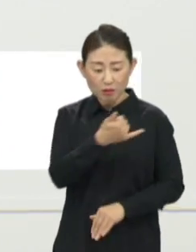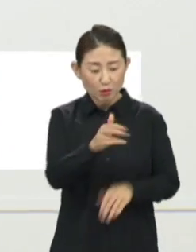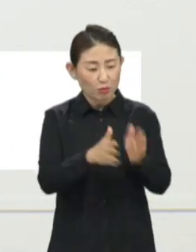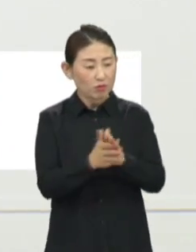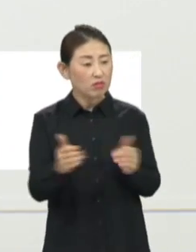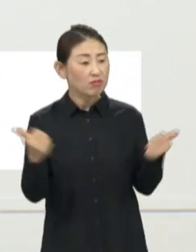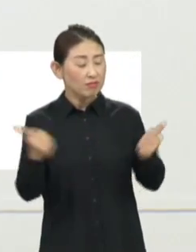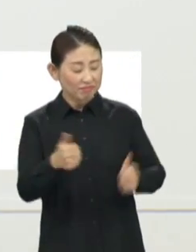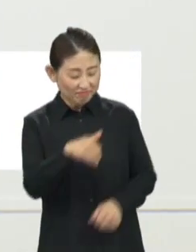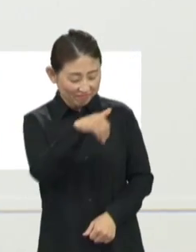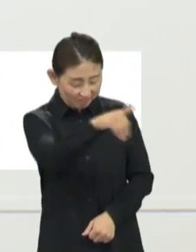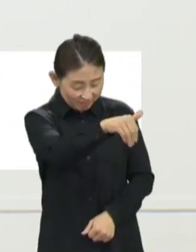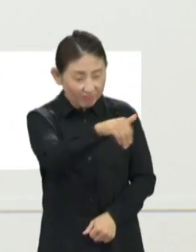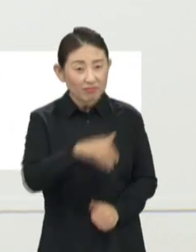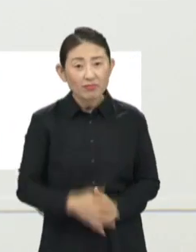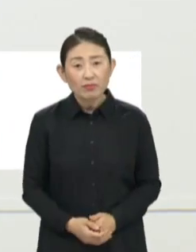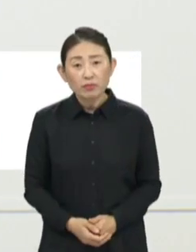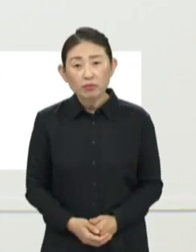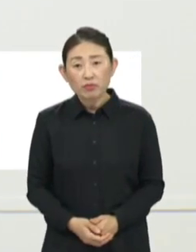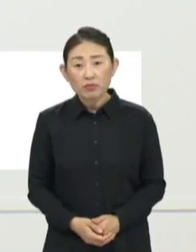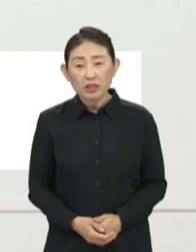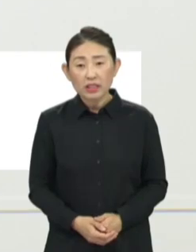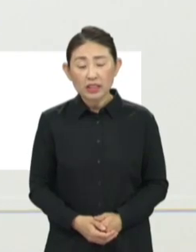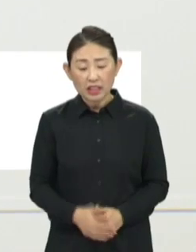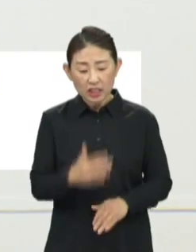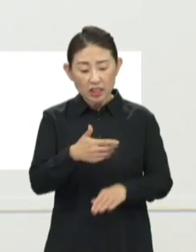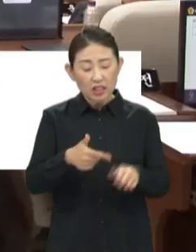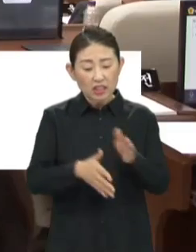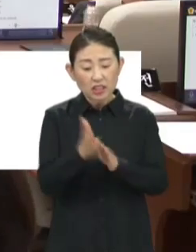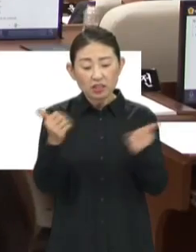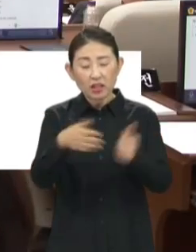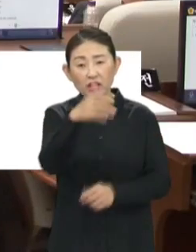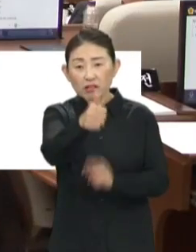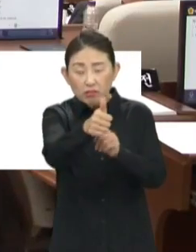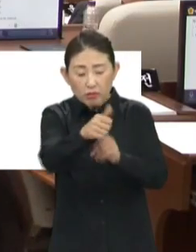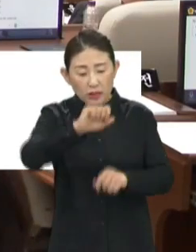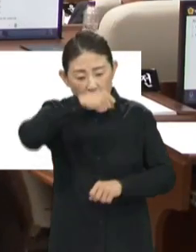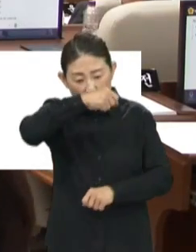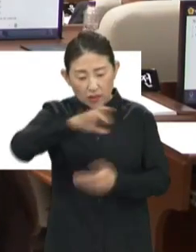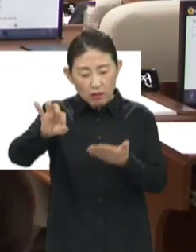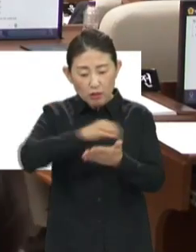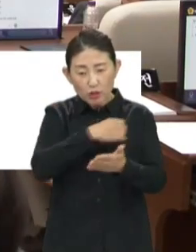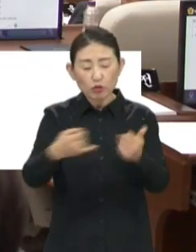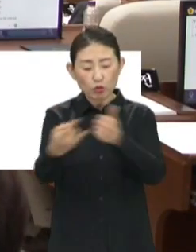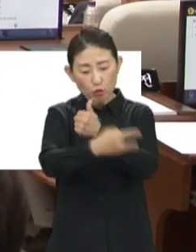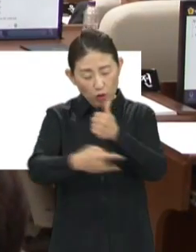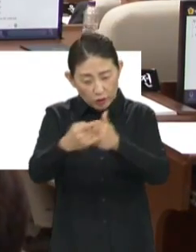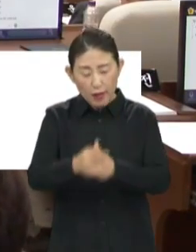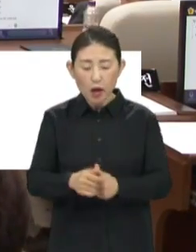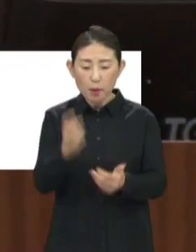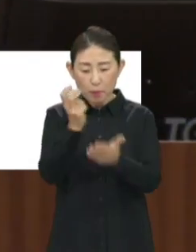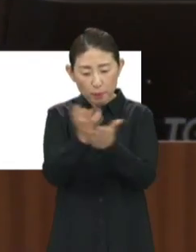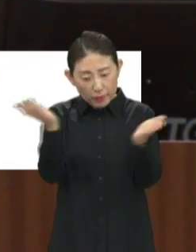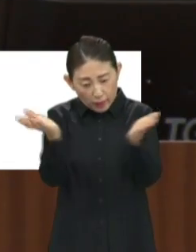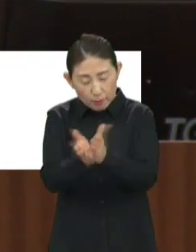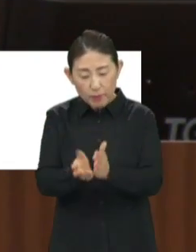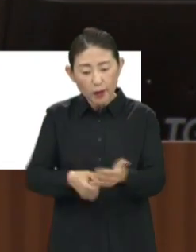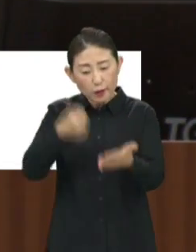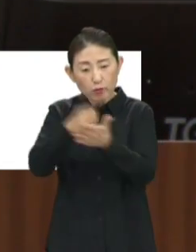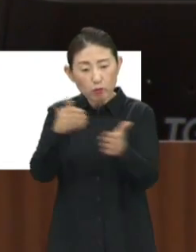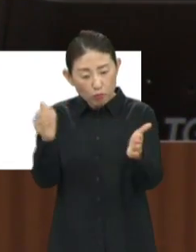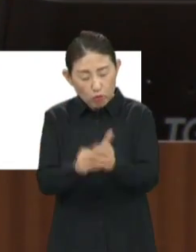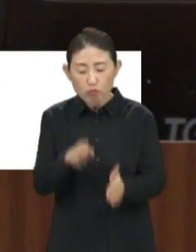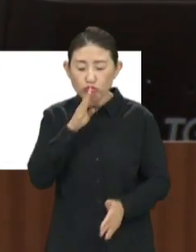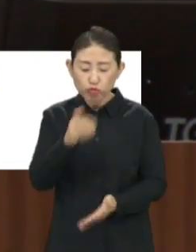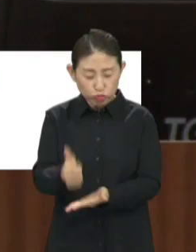시의회가 거부의사를 밝혔습니다 임채성 시위 의장은 예결위에서 법과 절차에 따라 심이 의결한 사항을 존중하는